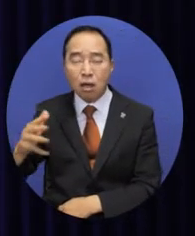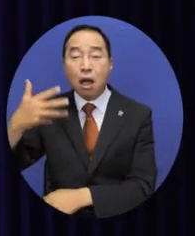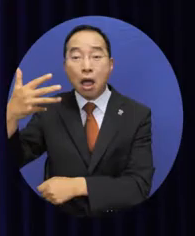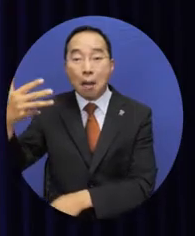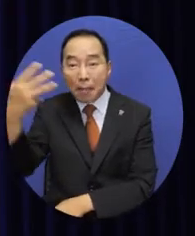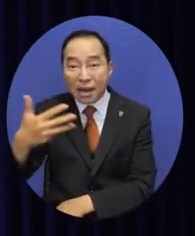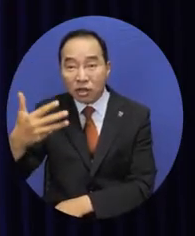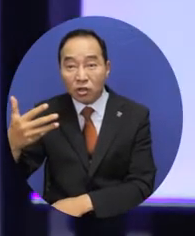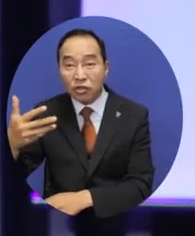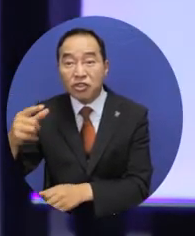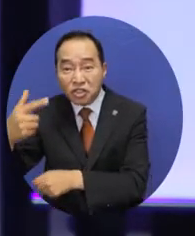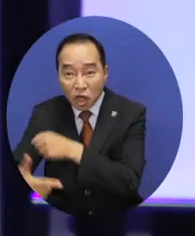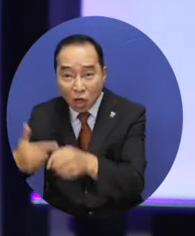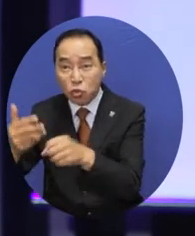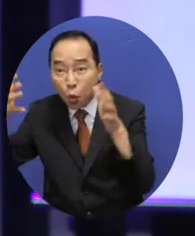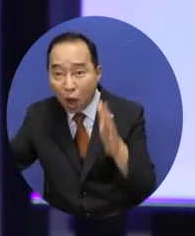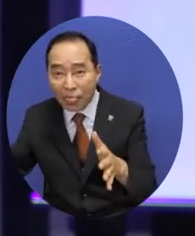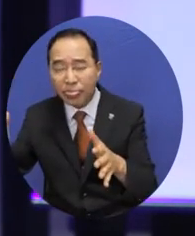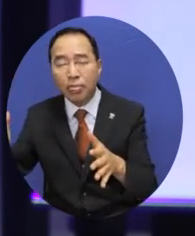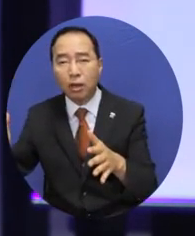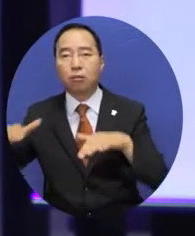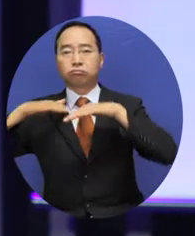평등한 공동체에서는 폭력이